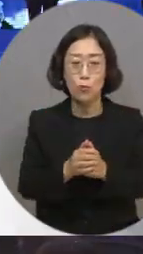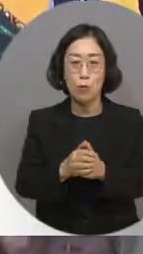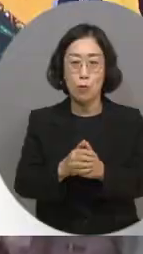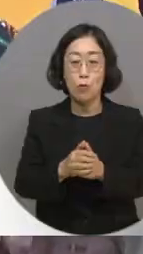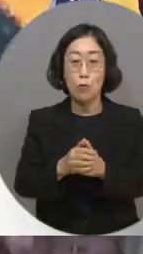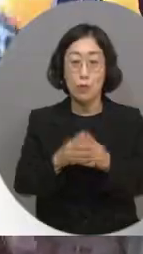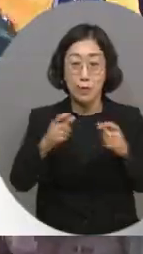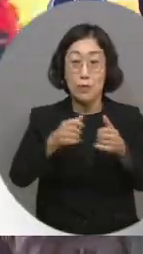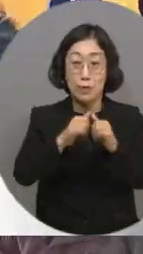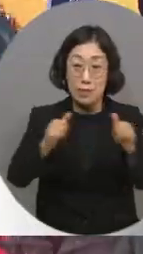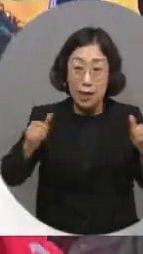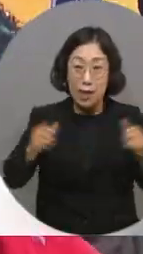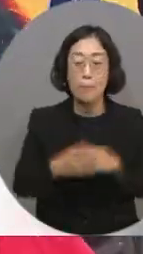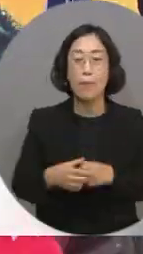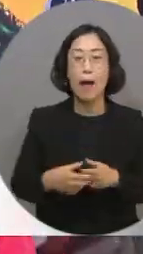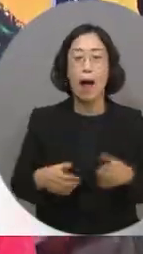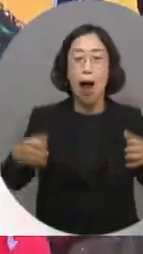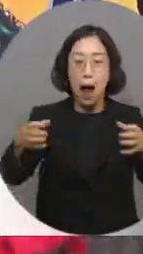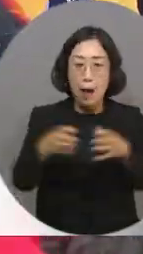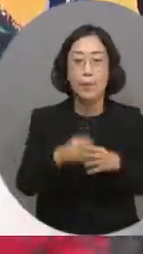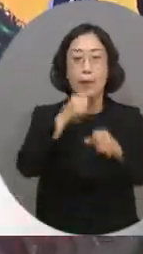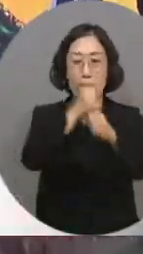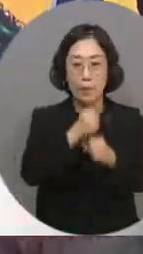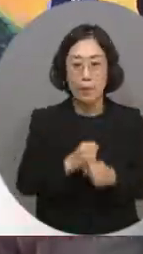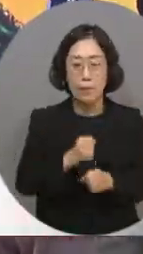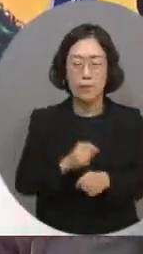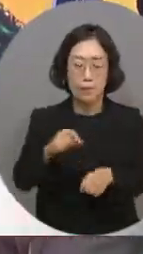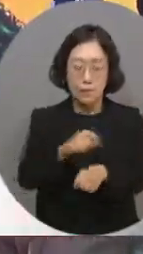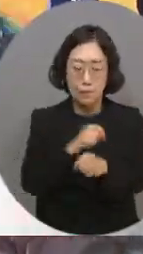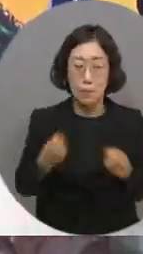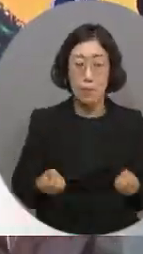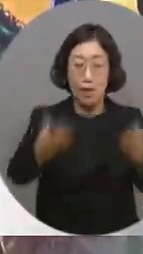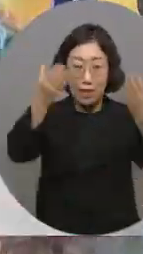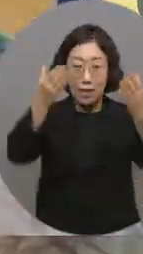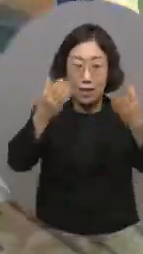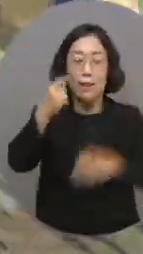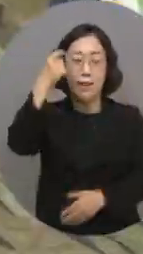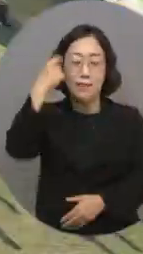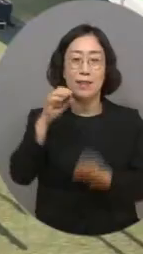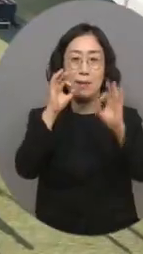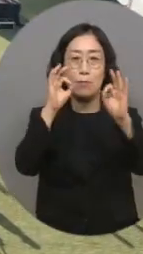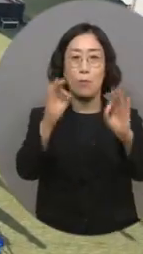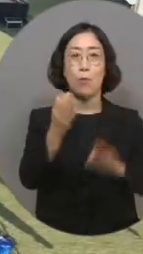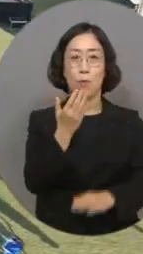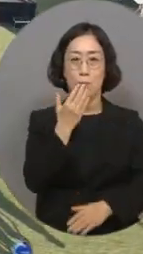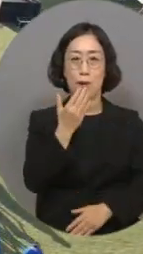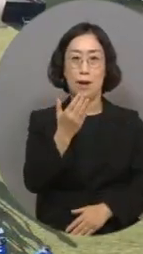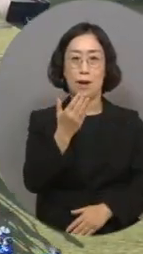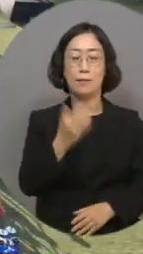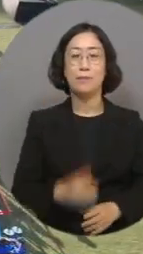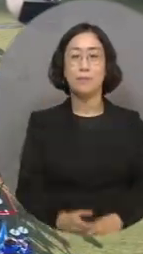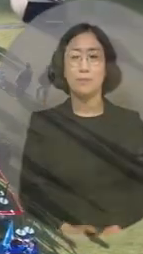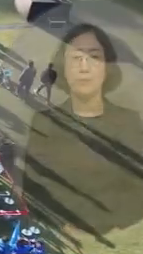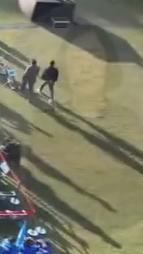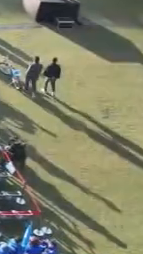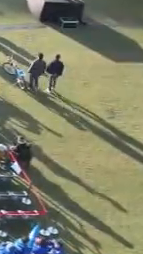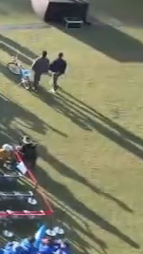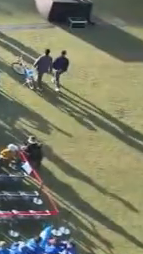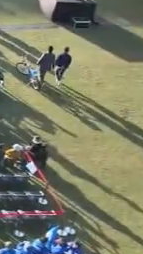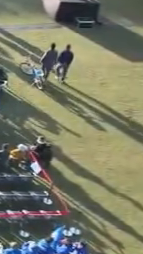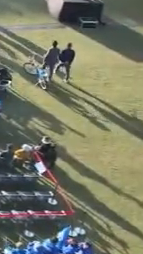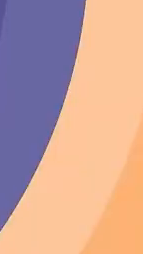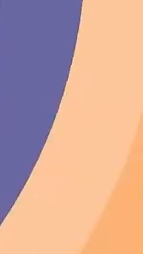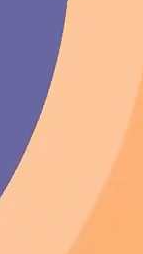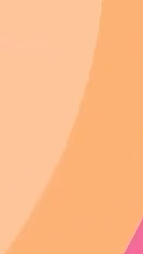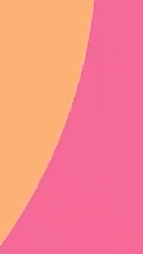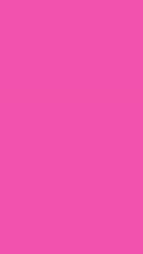페스타는 도민들이 함께 만들어 나가는 행사임을 실감하게 했습니다. 복지TV 뉴스 김낭입니다.